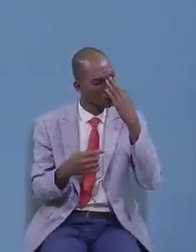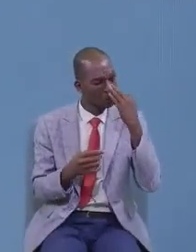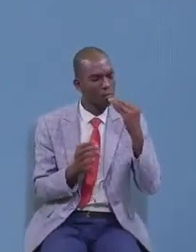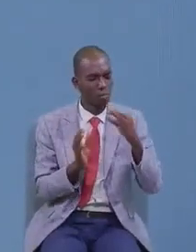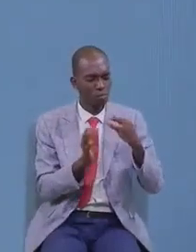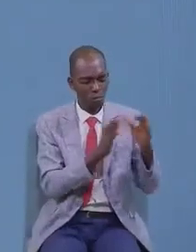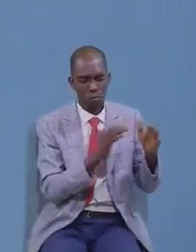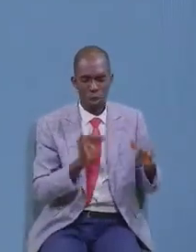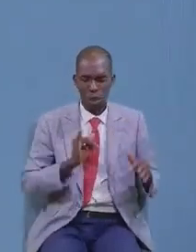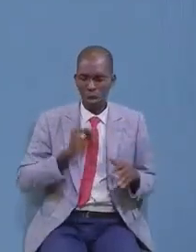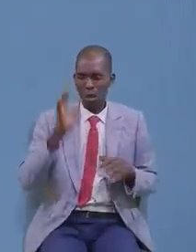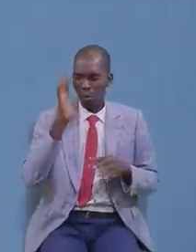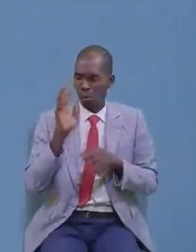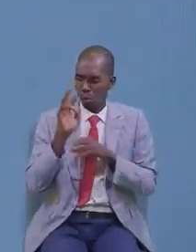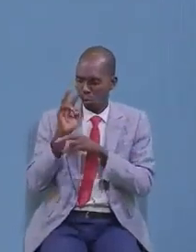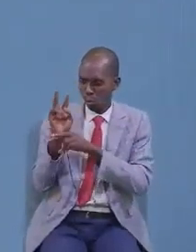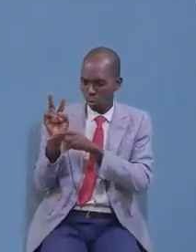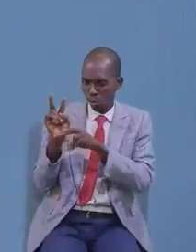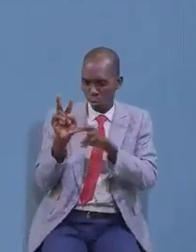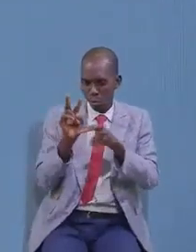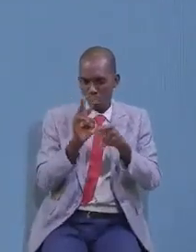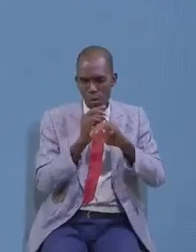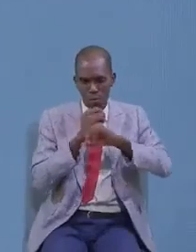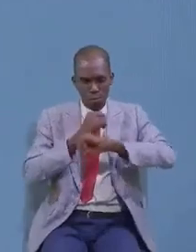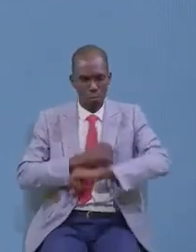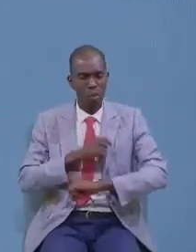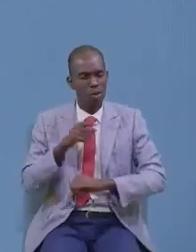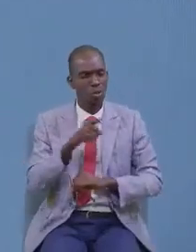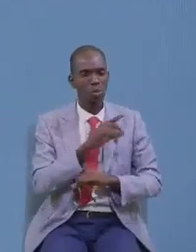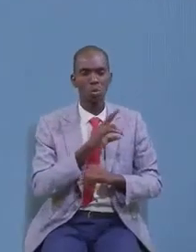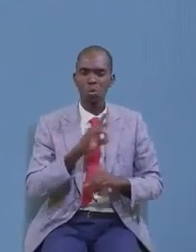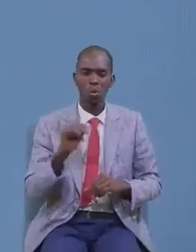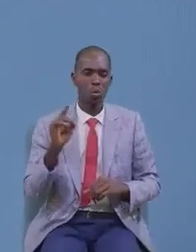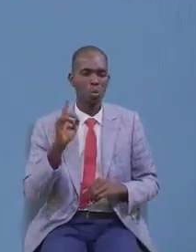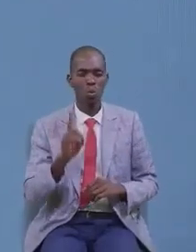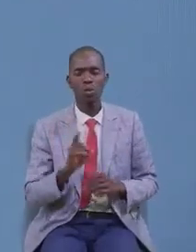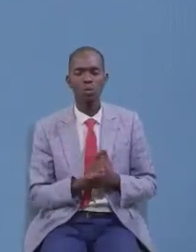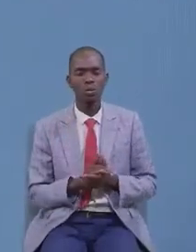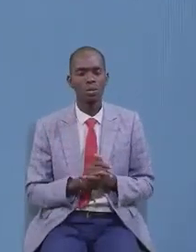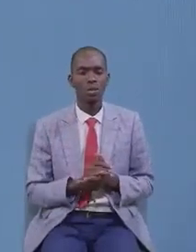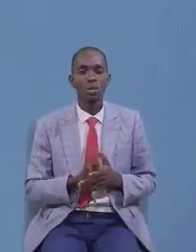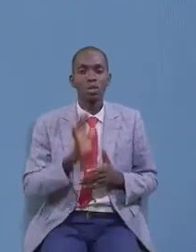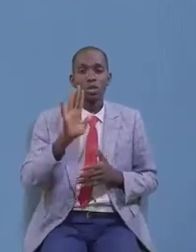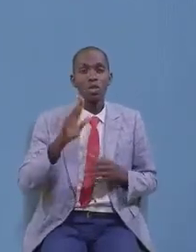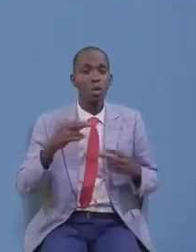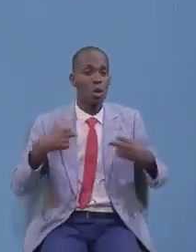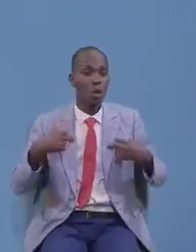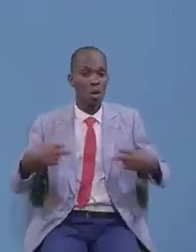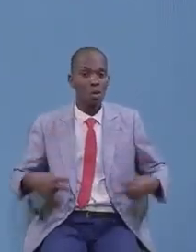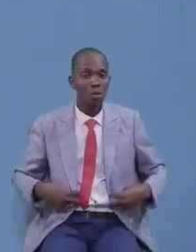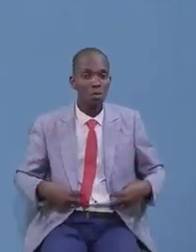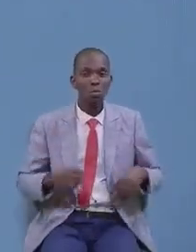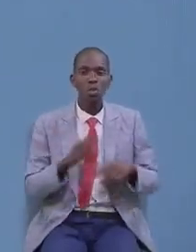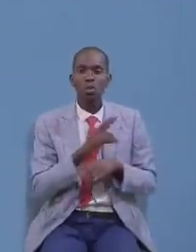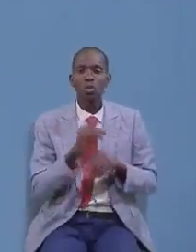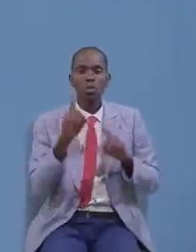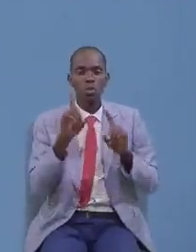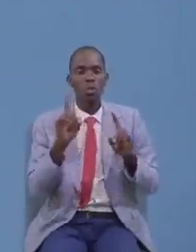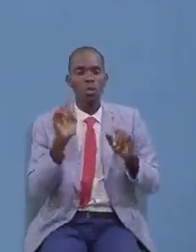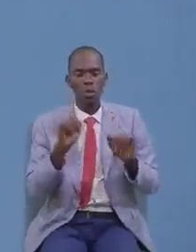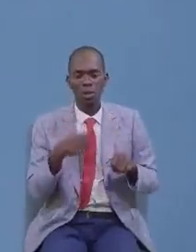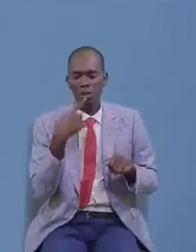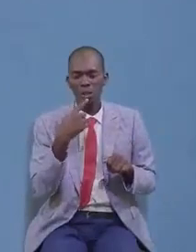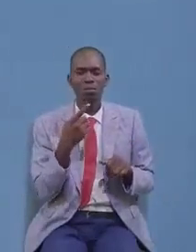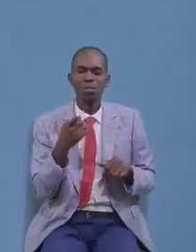comfort for you. ఎవరు కూడా మీరు సౌకర్యంగా ఉండాలని మీరు నిద్రపోతుంటే కూర్చుని ఉండలేరు. Your health, మీ ఆరోగ్యం, nobody can say drink what you want